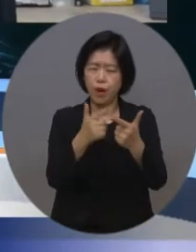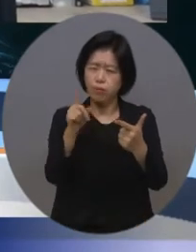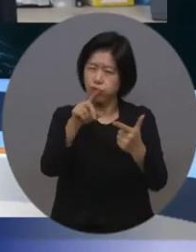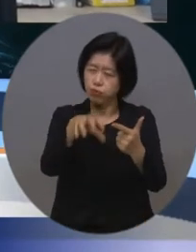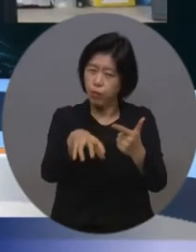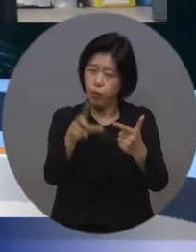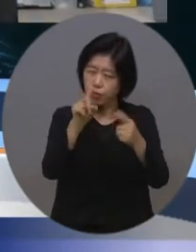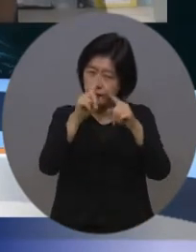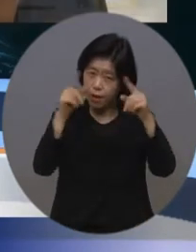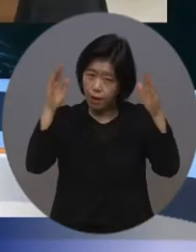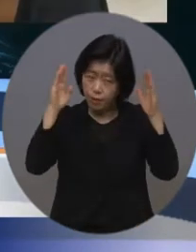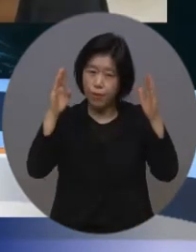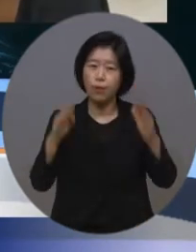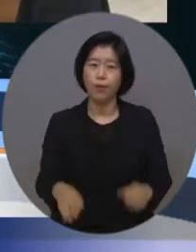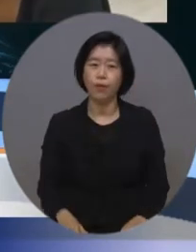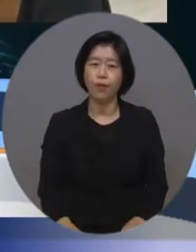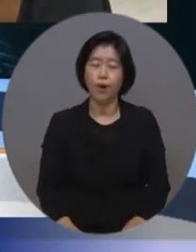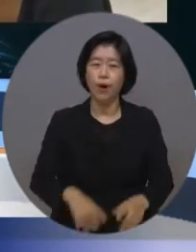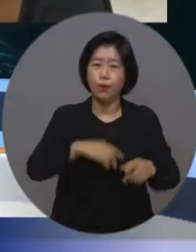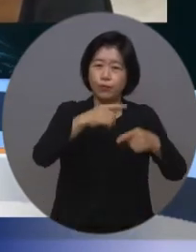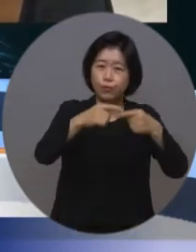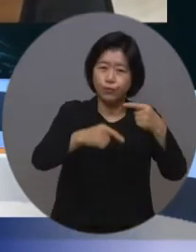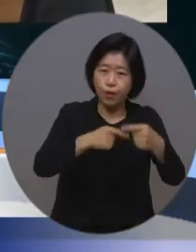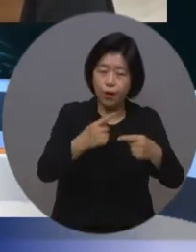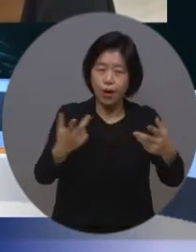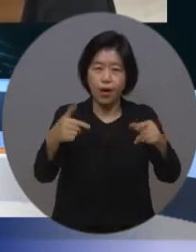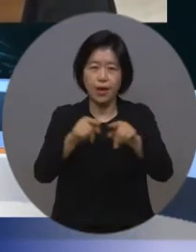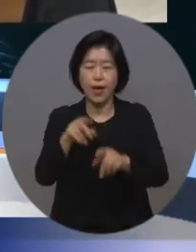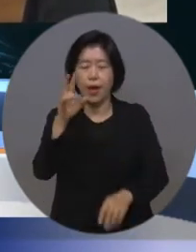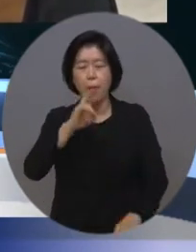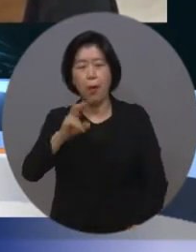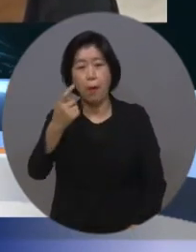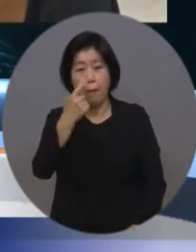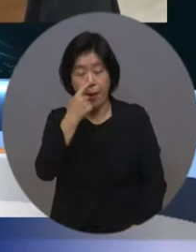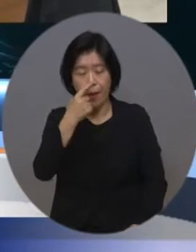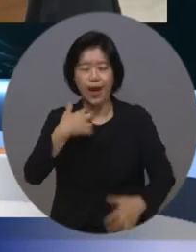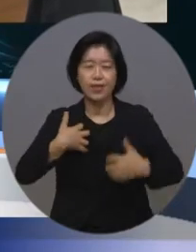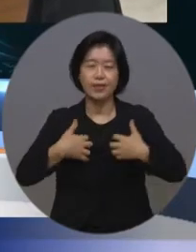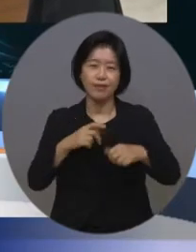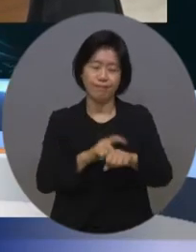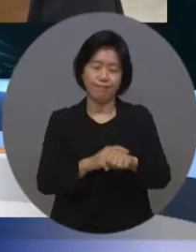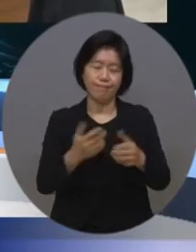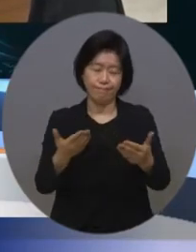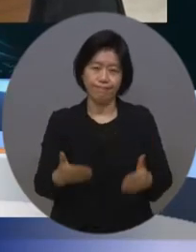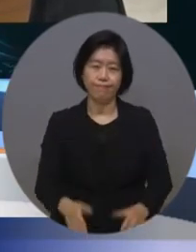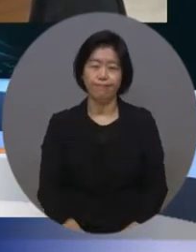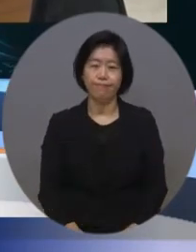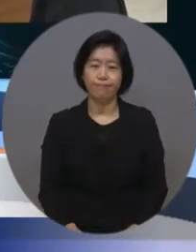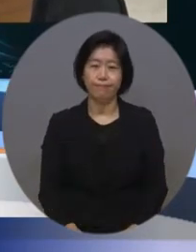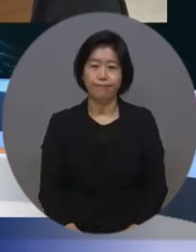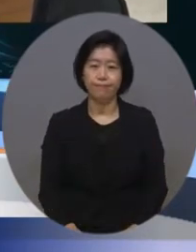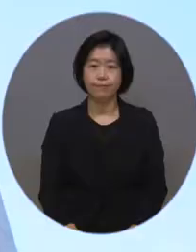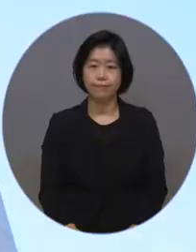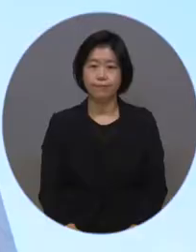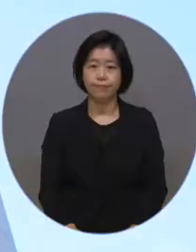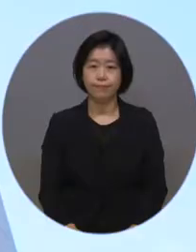대학교에서도 수어를 노래에 맞춰 즐겁게 배울 수 있는 시간이 마련됐습니다. 황병현 기자가 소개합니다.